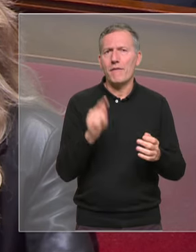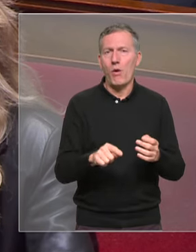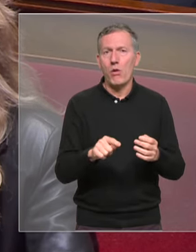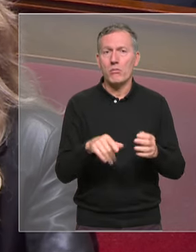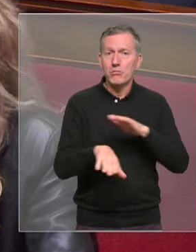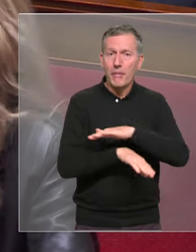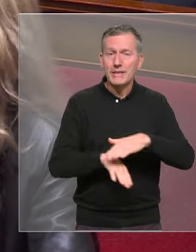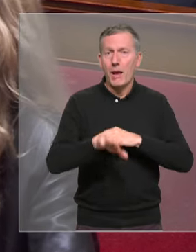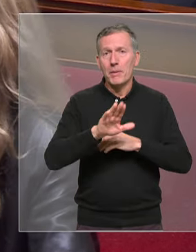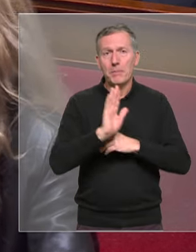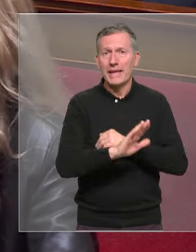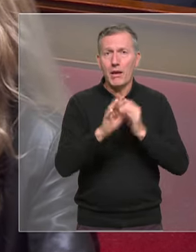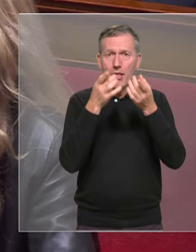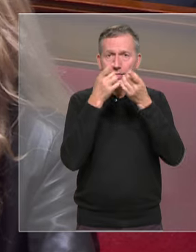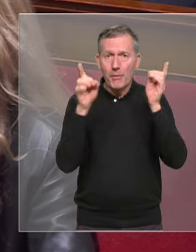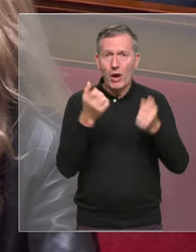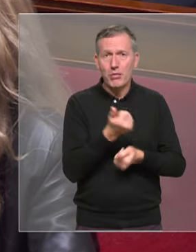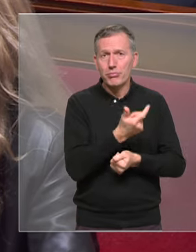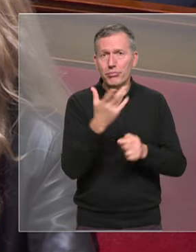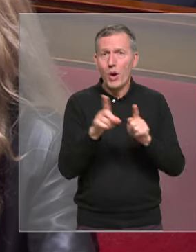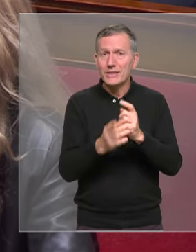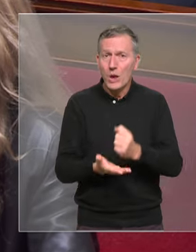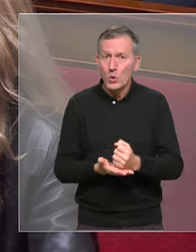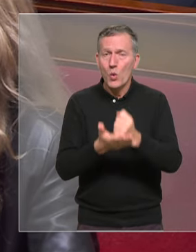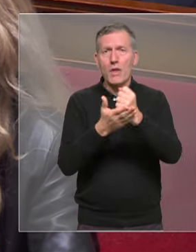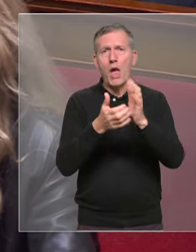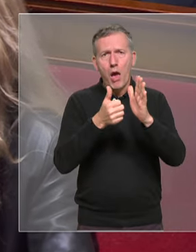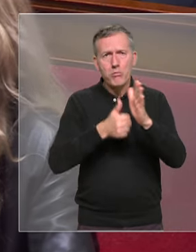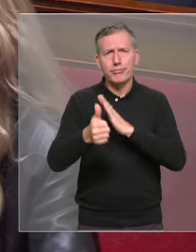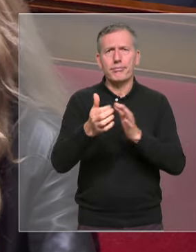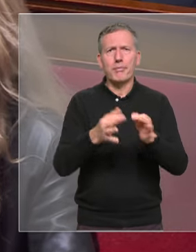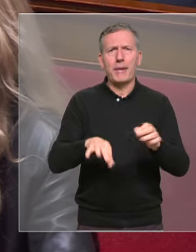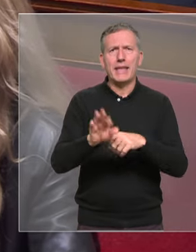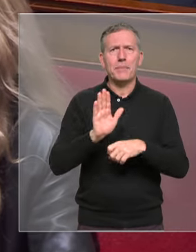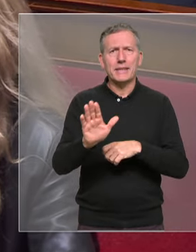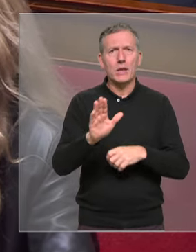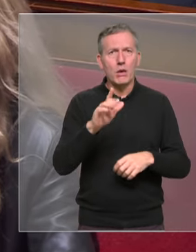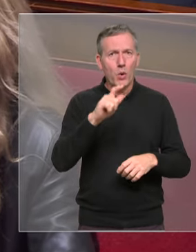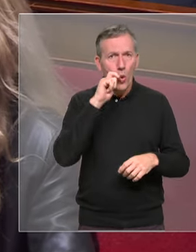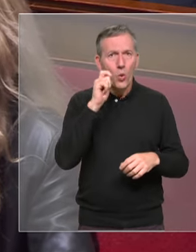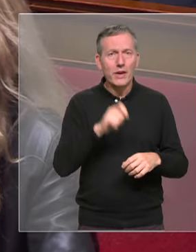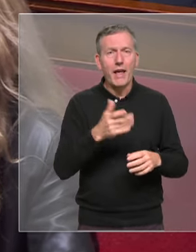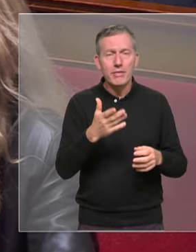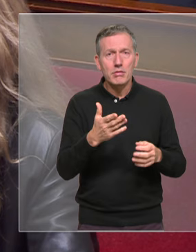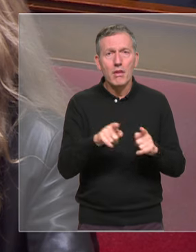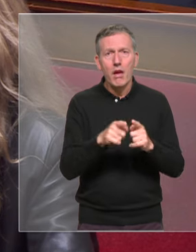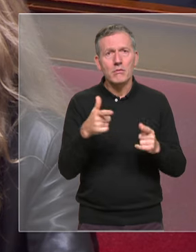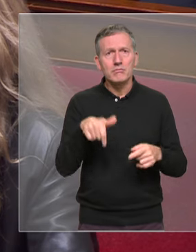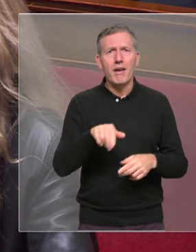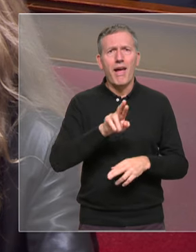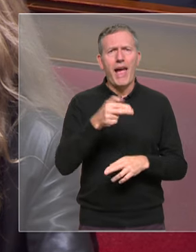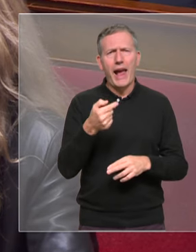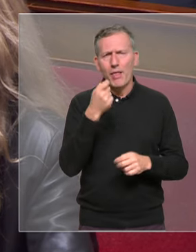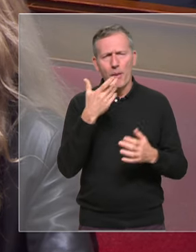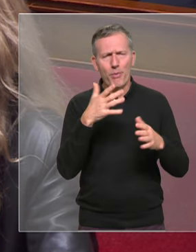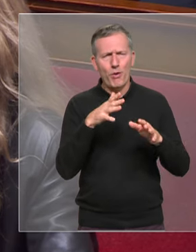démocratique de pluralisme et notre soutien sans faille à la souveraineté de l'Ukraine. À cet égard, l'ambiguïté du Rassemblement national ne peut